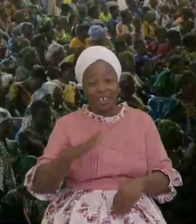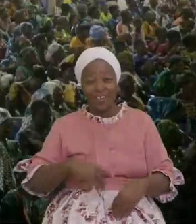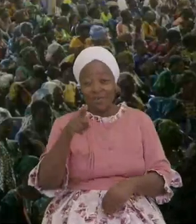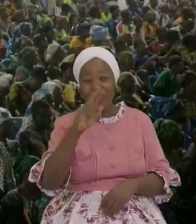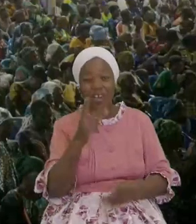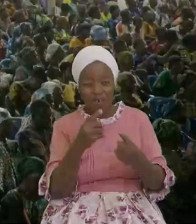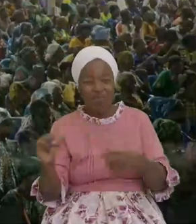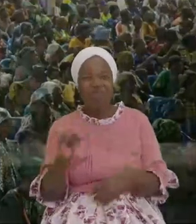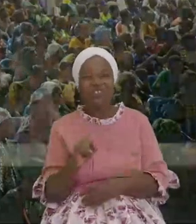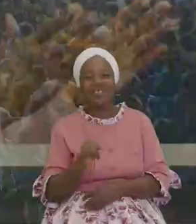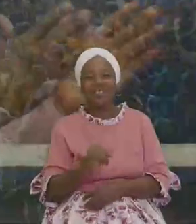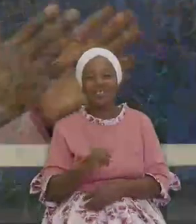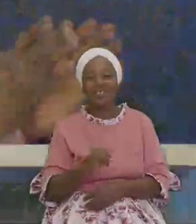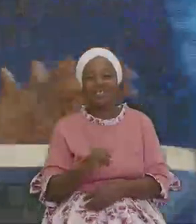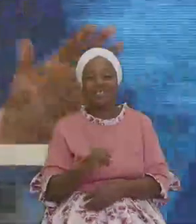tu viendras.